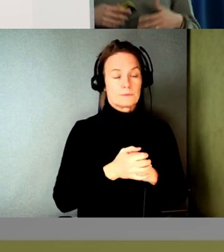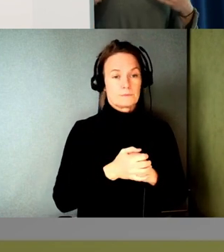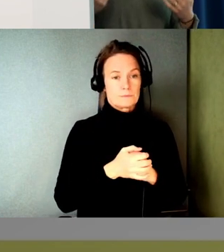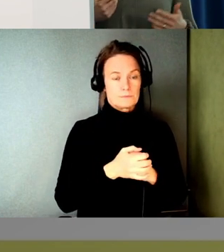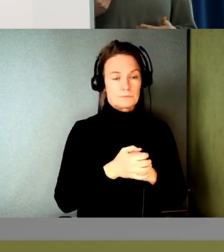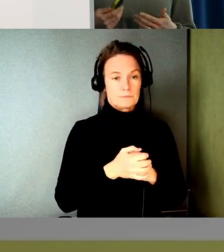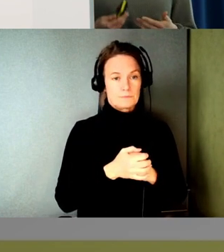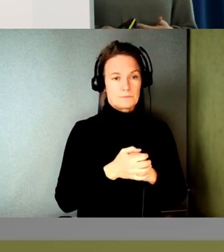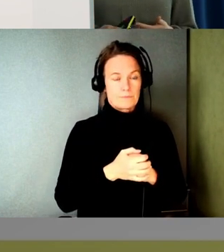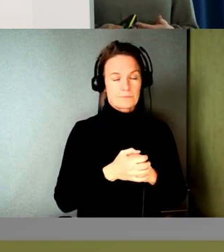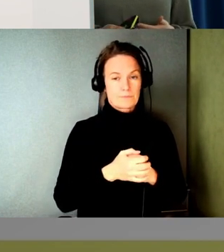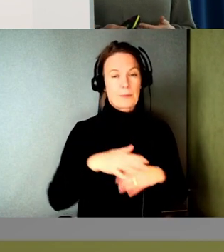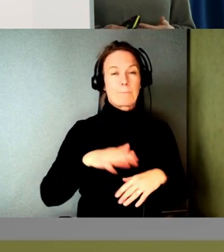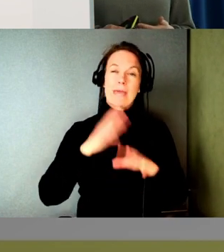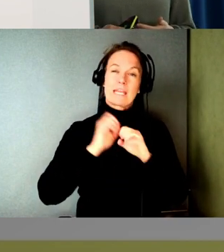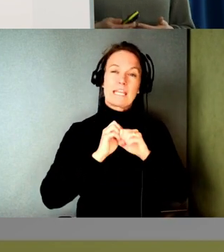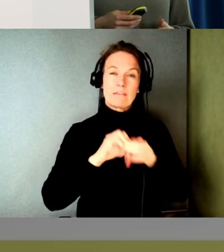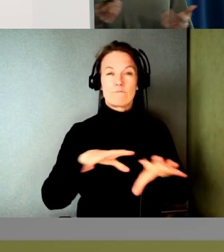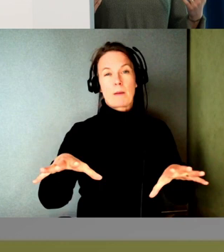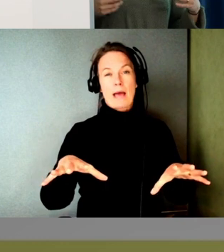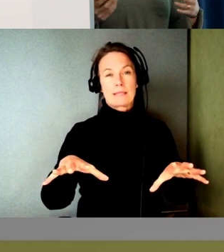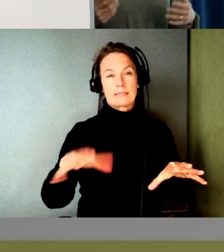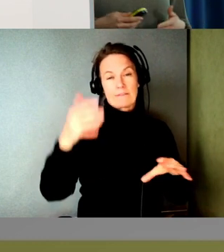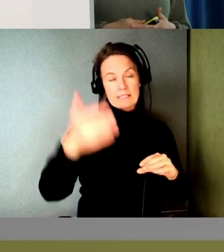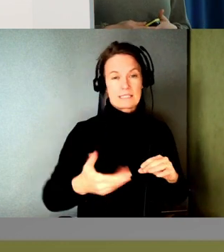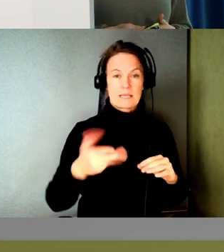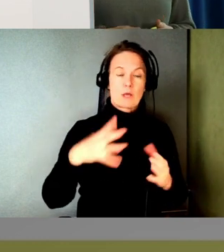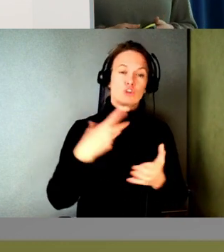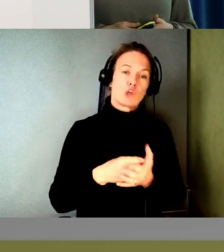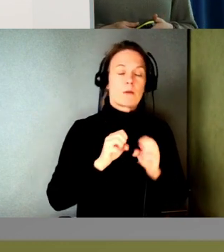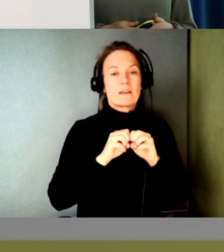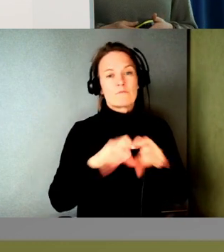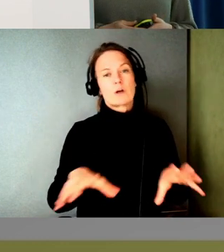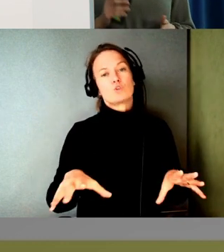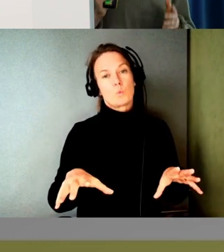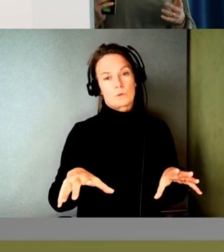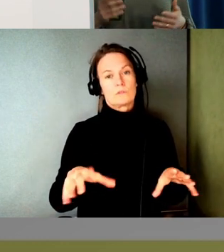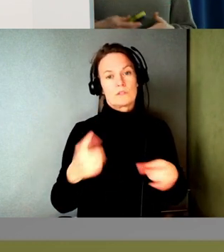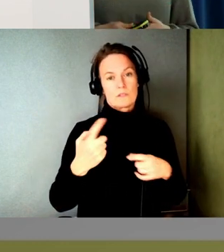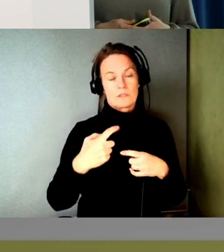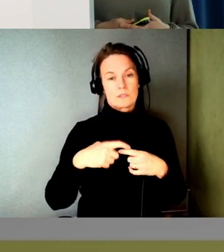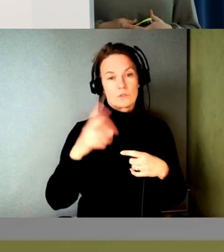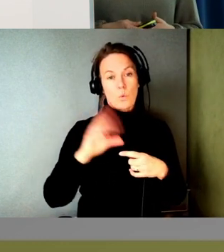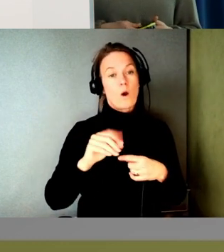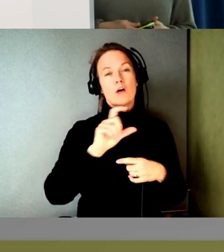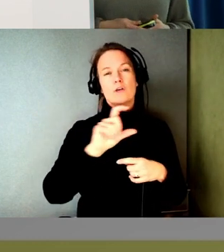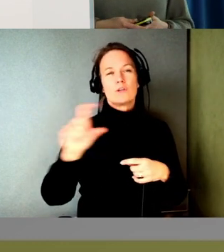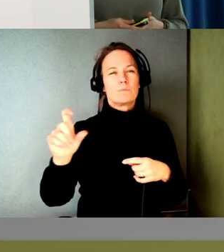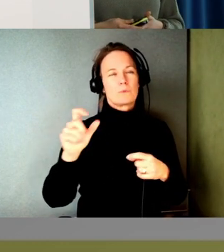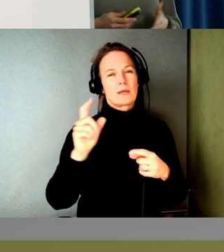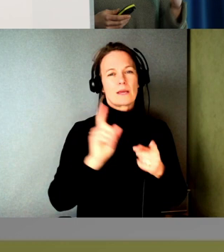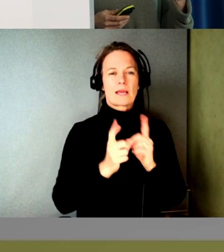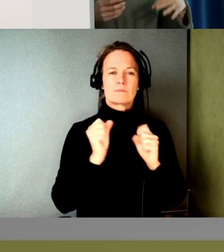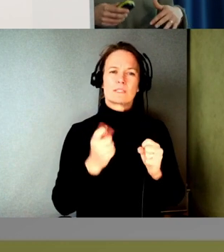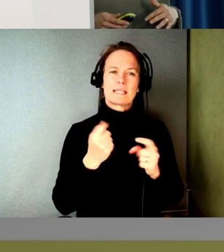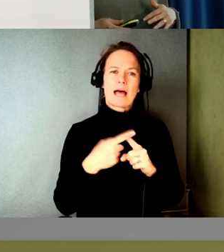på mer informativa sidor eh kanske med köpinformation eh så kan rubrikerna behöva se lite annorlunda ut men